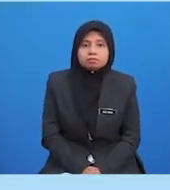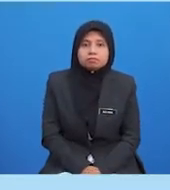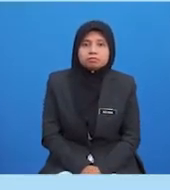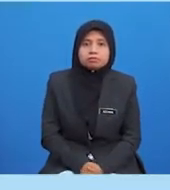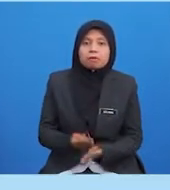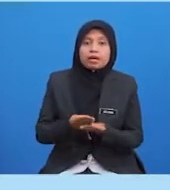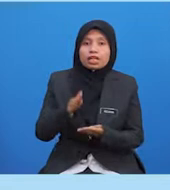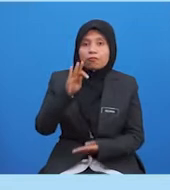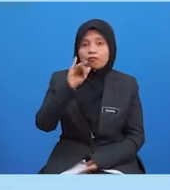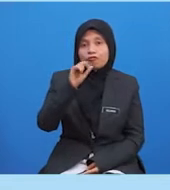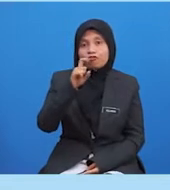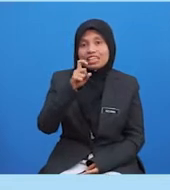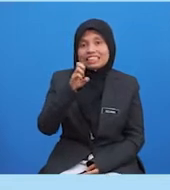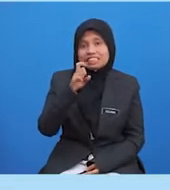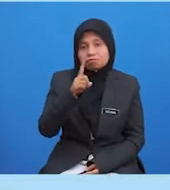Bagi fix,